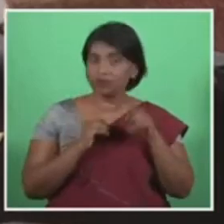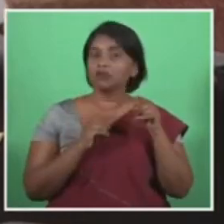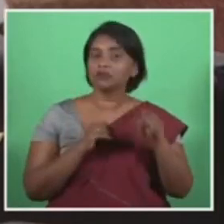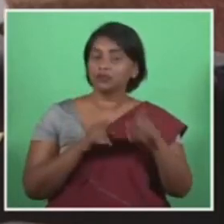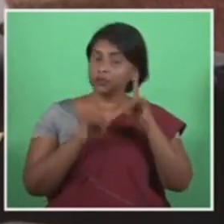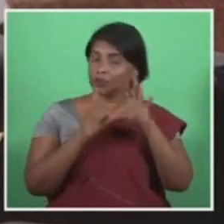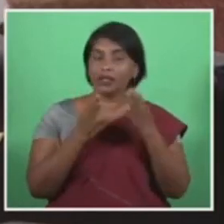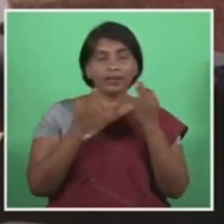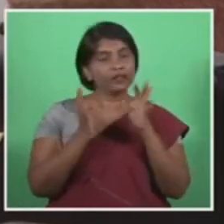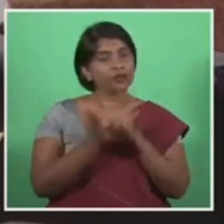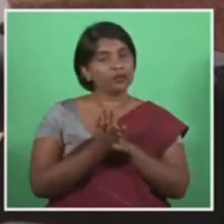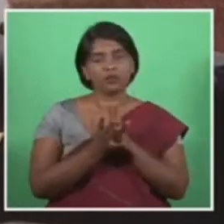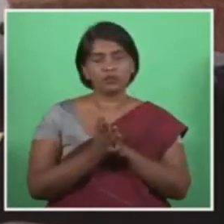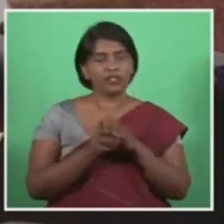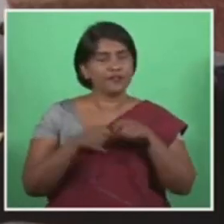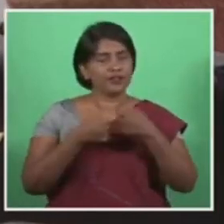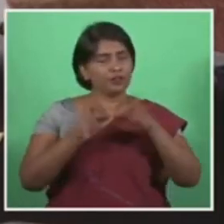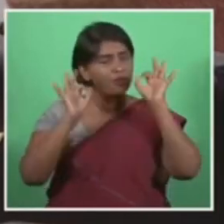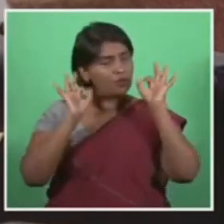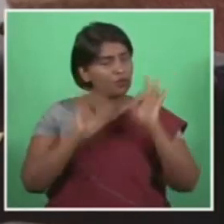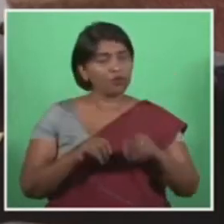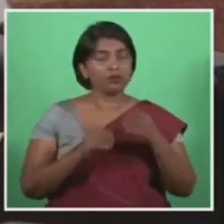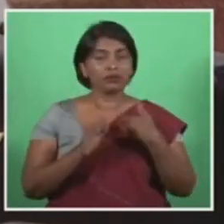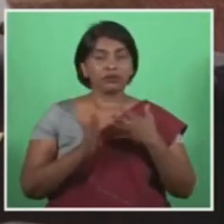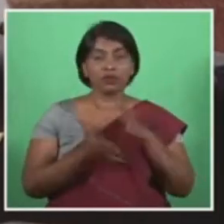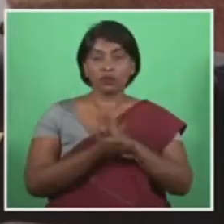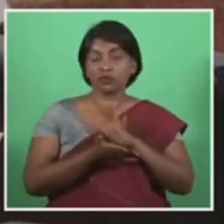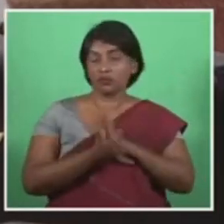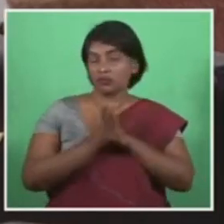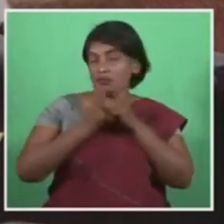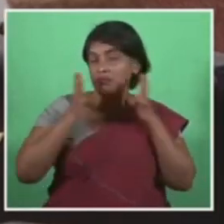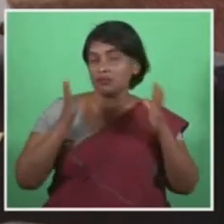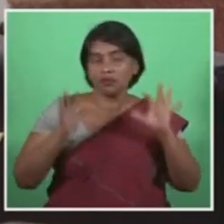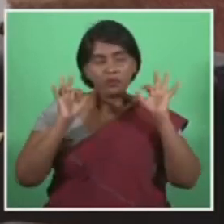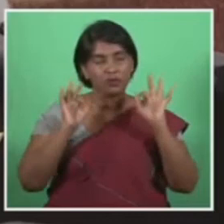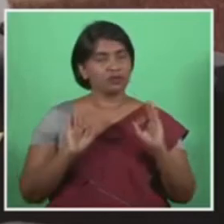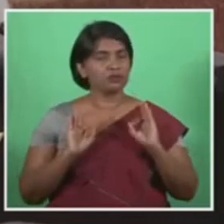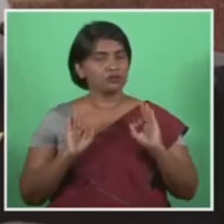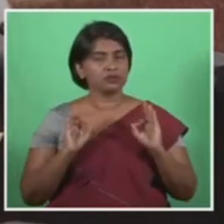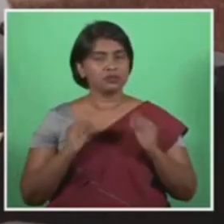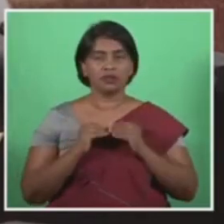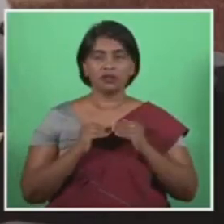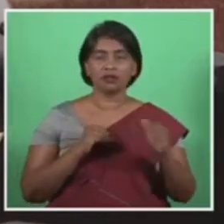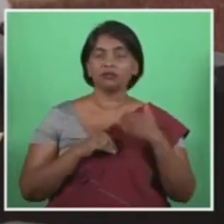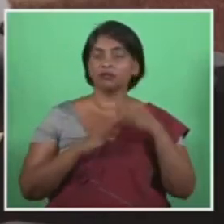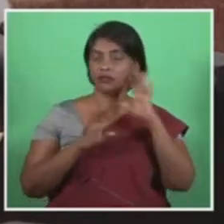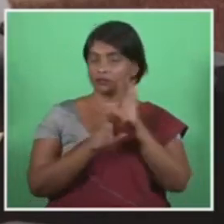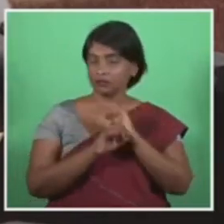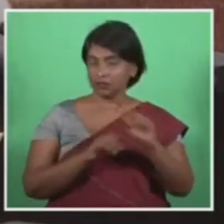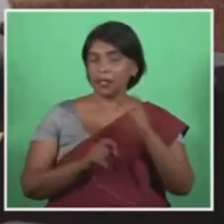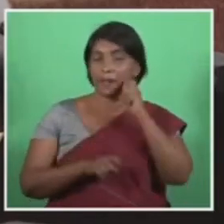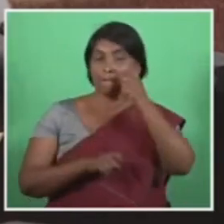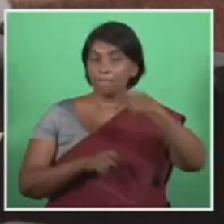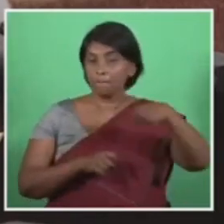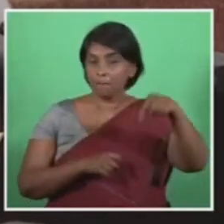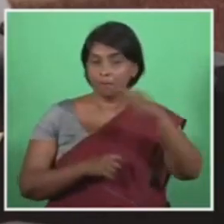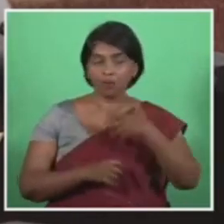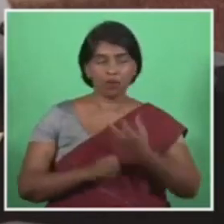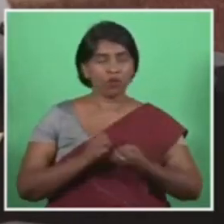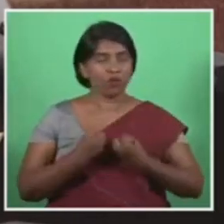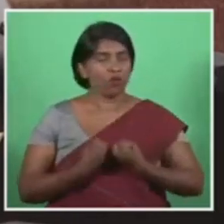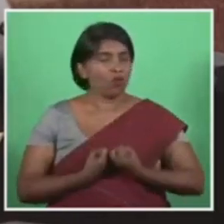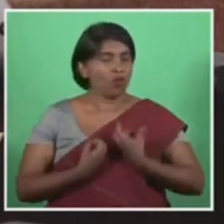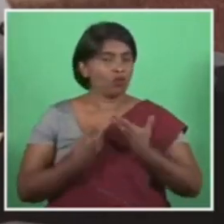මෙම නිදහස් උත්සවයේ කිසිම වියදමකින් තොර වැඩි උත්සව පවත්වන්නේ නැතුව සාමාන්‍යයන් සමානට ප්‍රකාශ කොට ජනතාව තුළ ප්‍රබෝධයක් ඇති